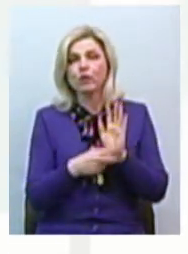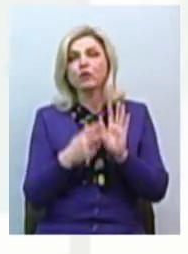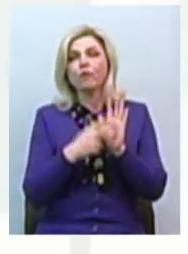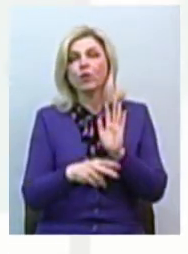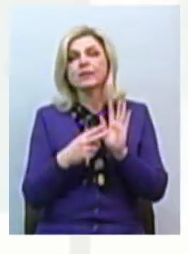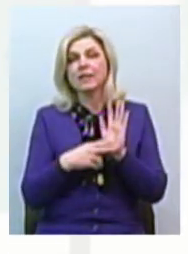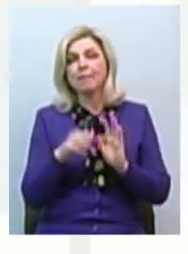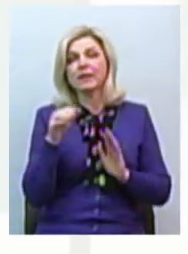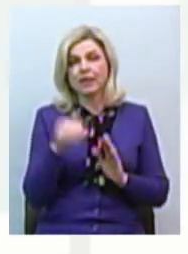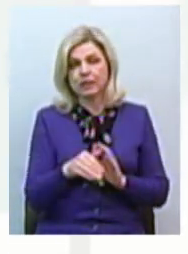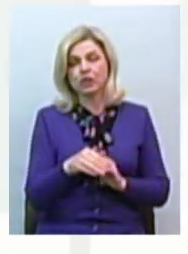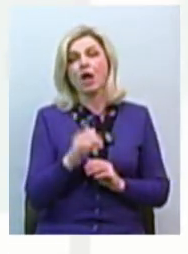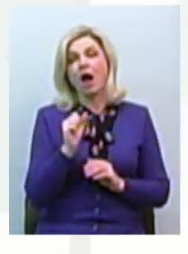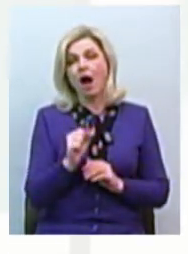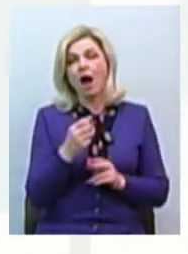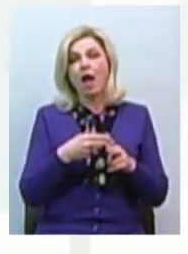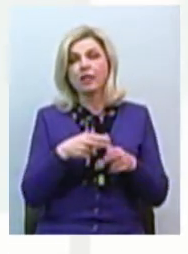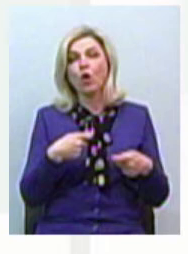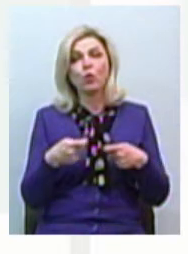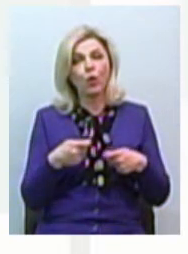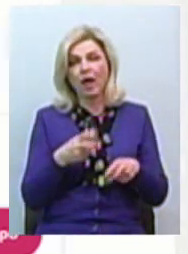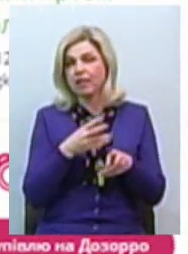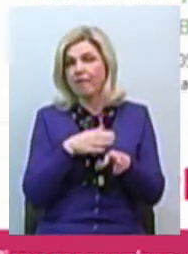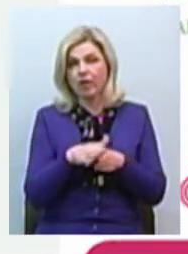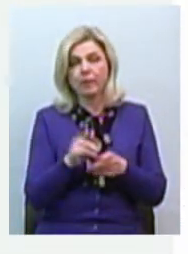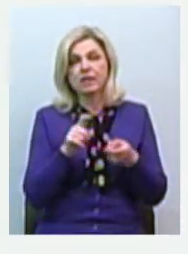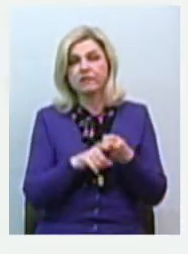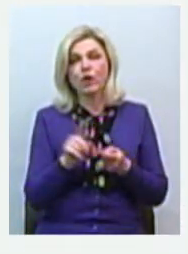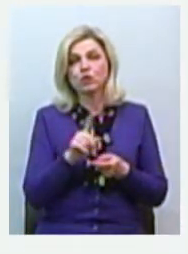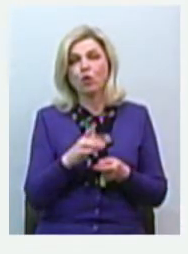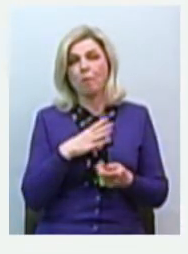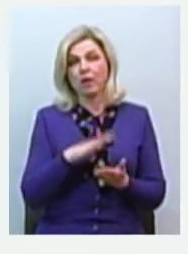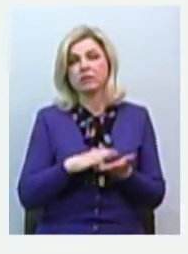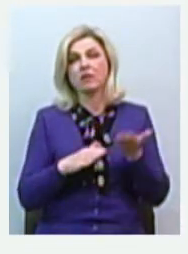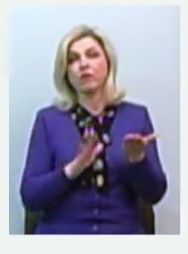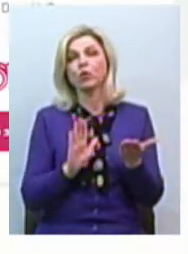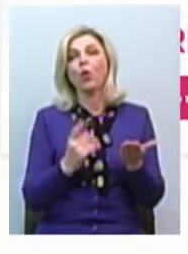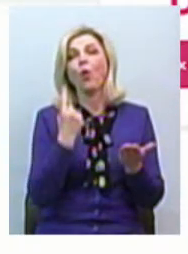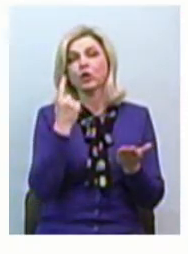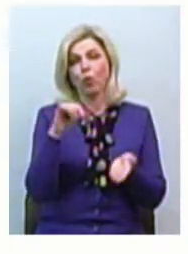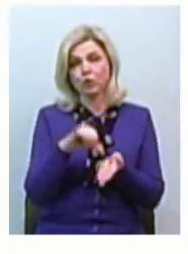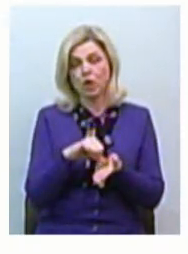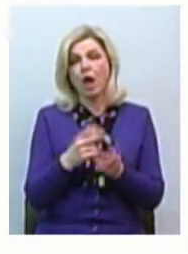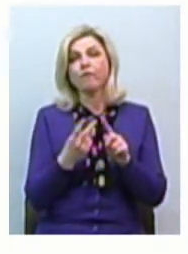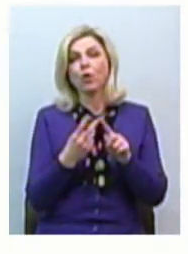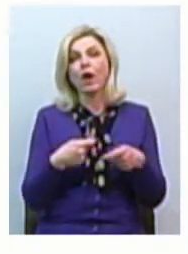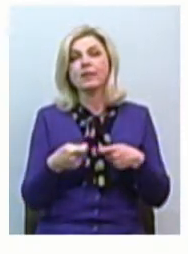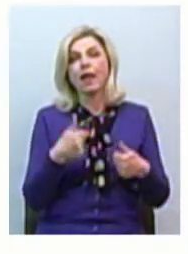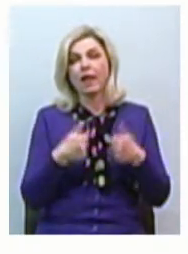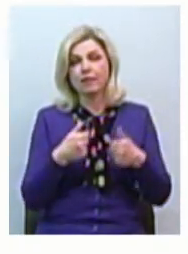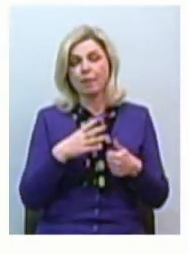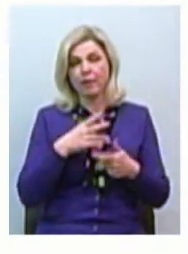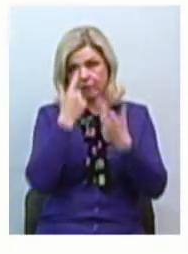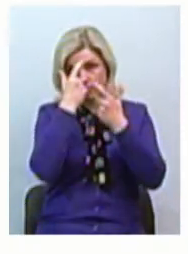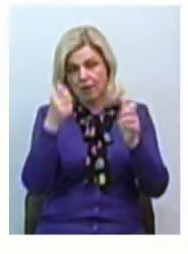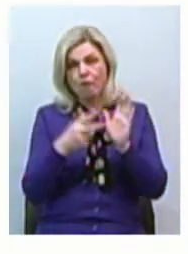528 гривень. Але торги не відбулися у зв'язку з тим, що подався лише один учасник. Новий тендер оголосили